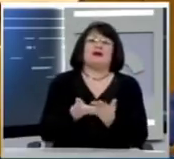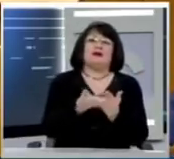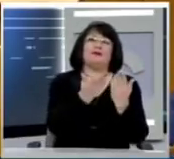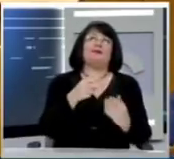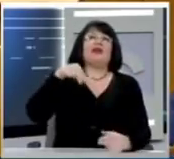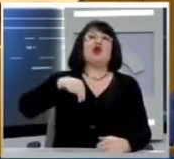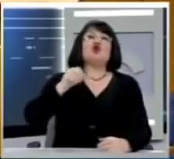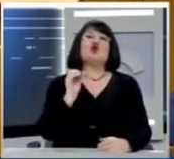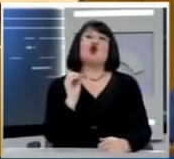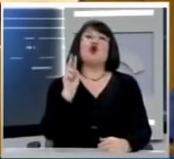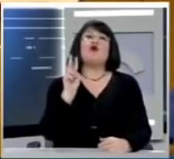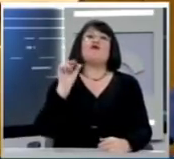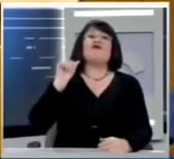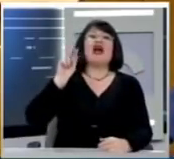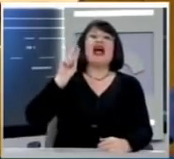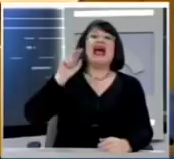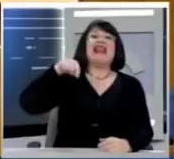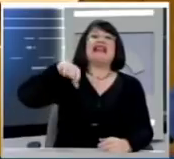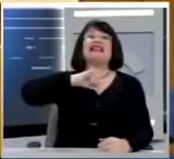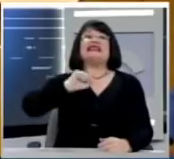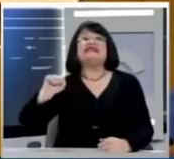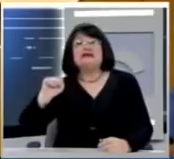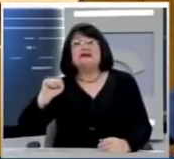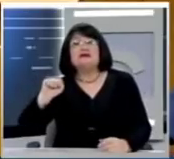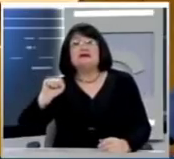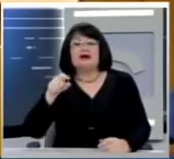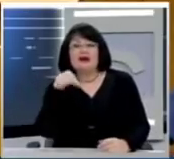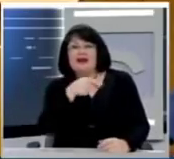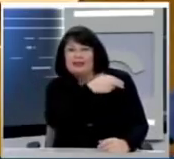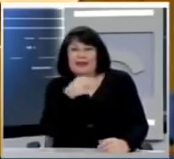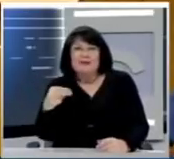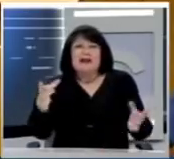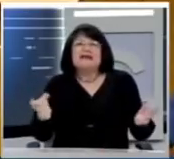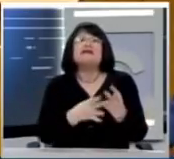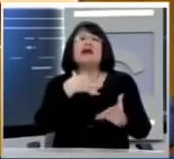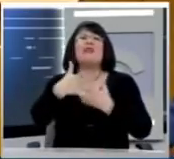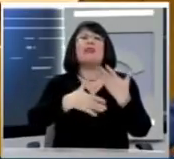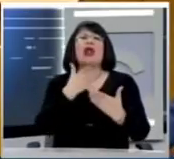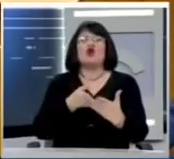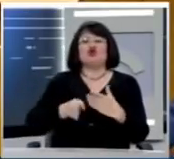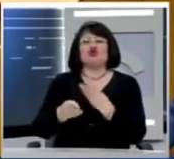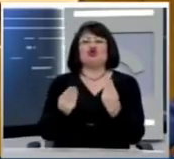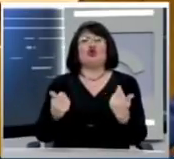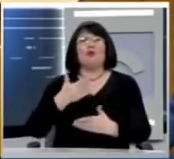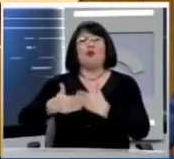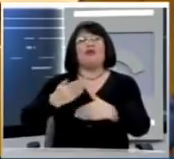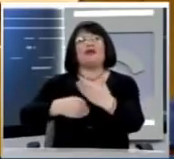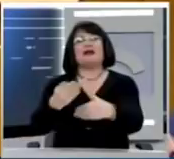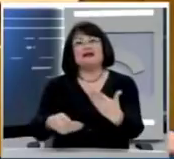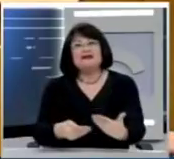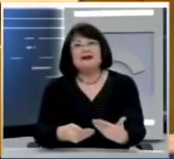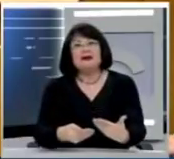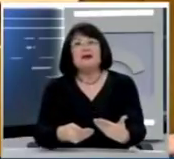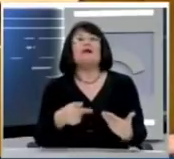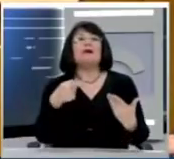Νοβάρτης είναι η χαρακτηριστικότερη περίπτωση μιας σκανδαλώδους διαδικασίας, η οποία έφερε